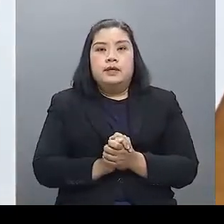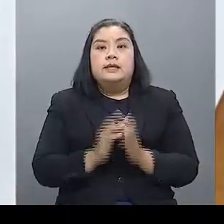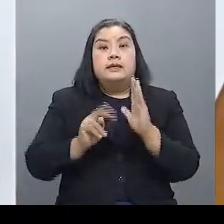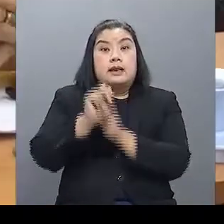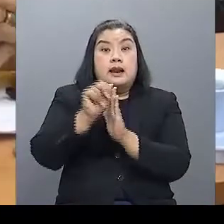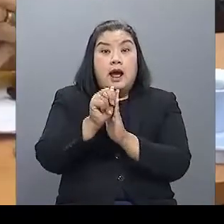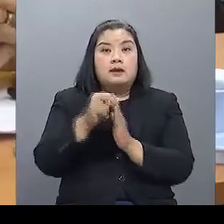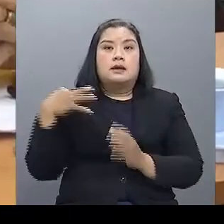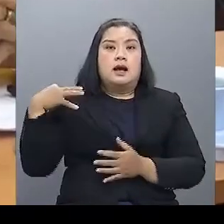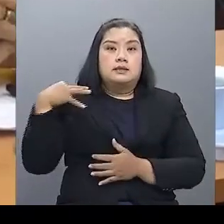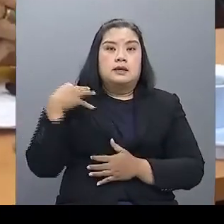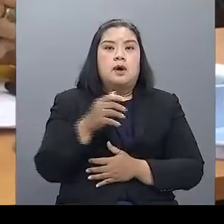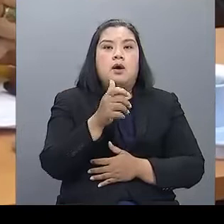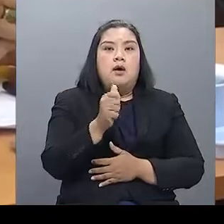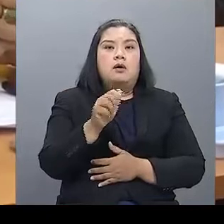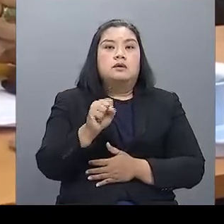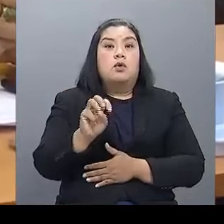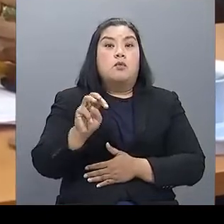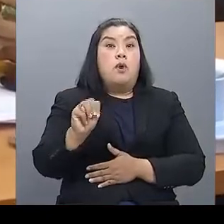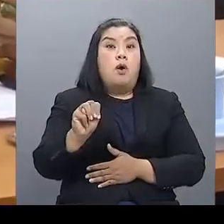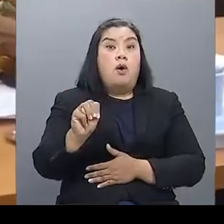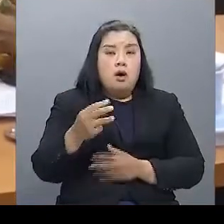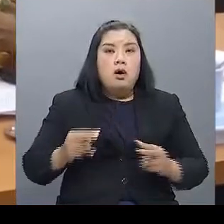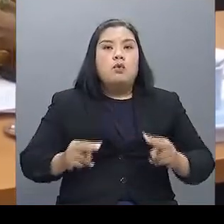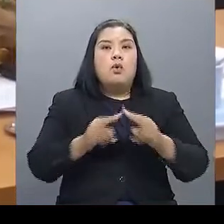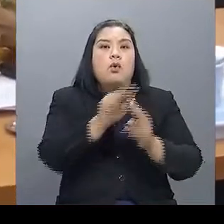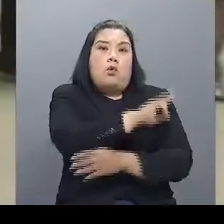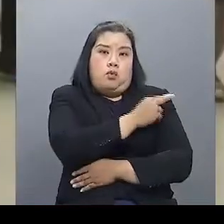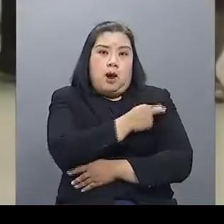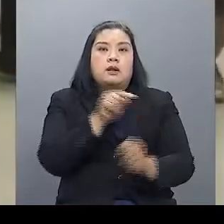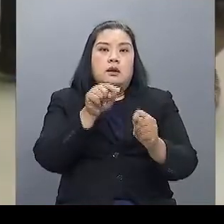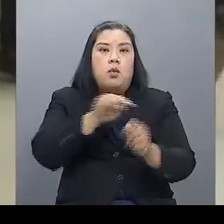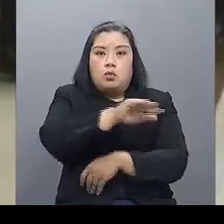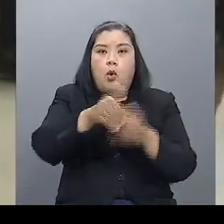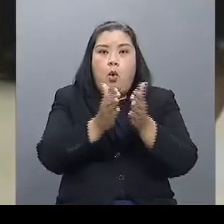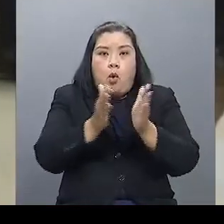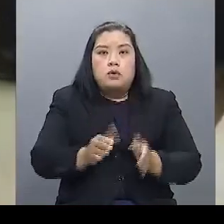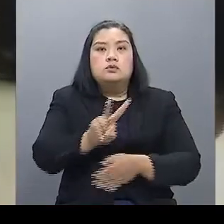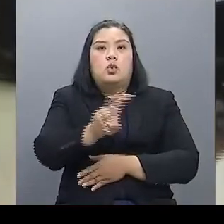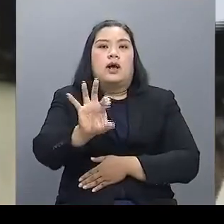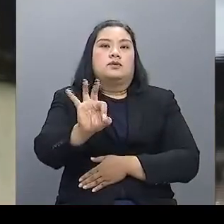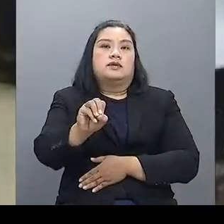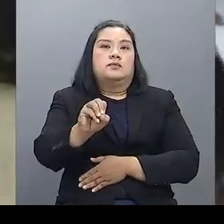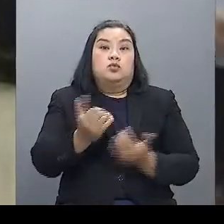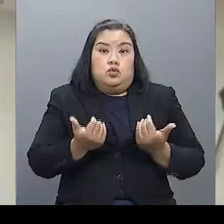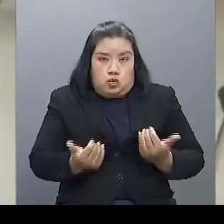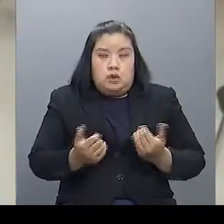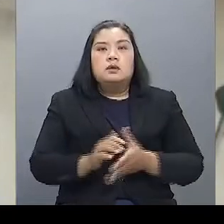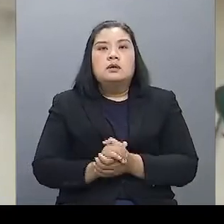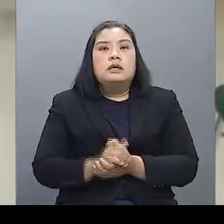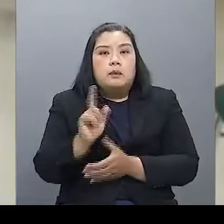สาธารณสุขและโรงพยาบาลส่งเสริมสุขภาพประจำตำบลรวม 290คนก็ทยอยเข้ารับการฉีดวัคซีน